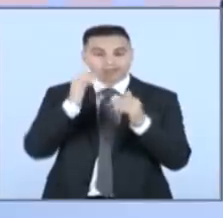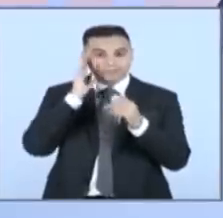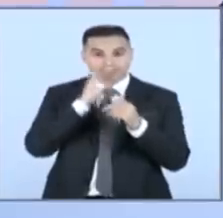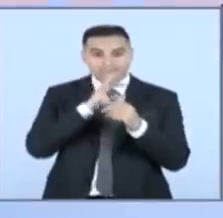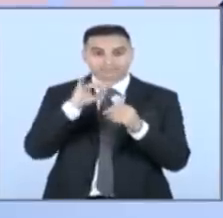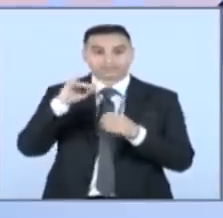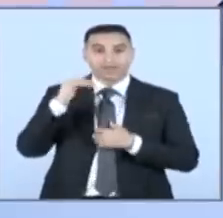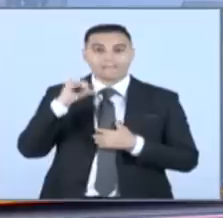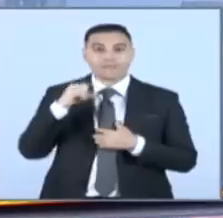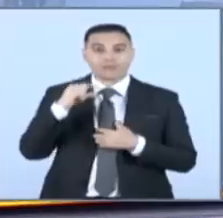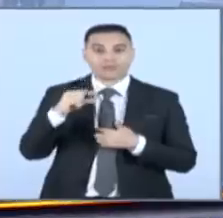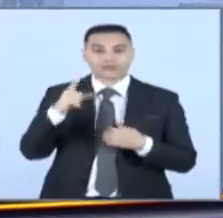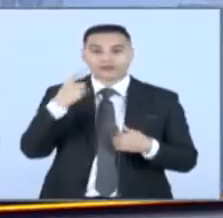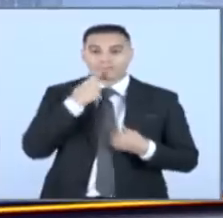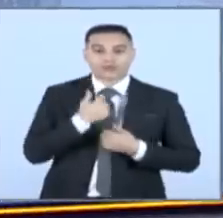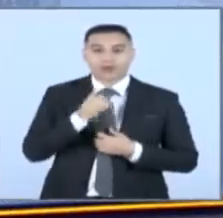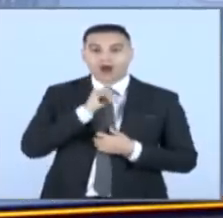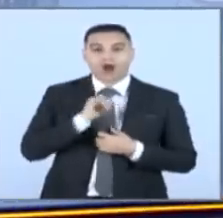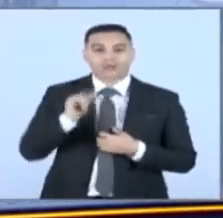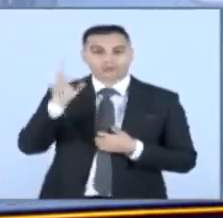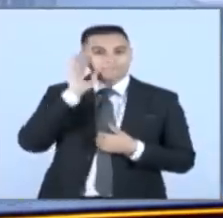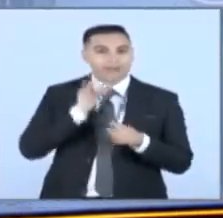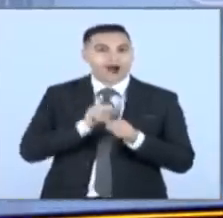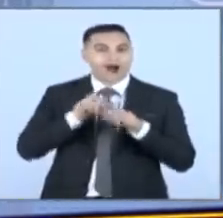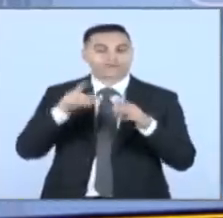ايه يا محمود ده؟ هي بتقولي كده على طول وانا بقول لها كده على